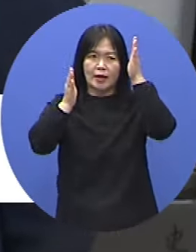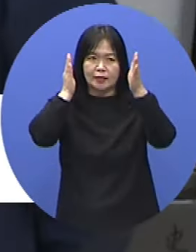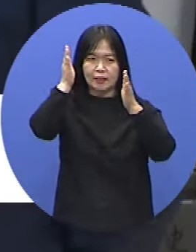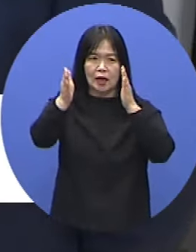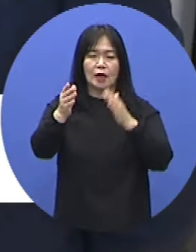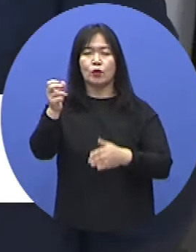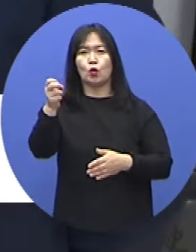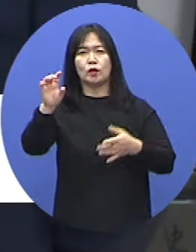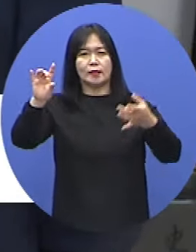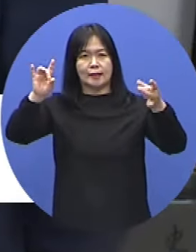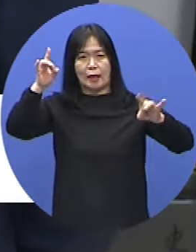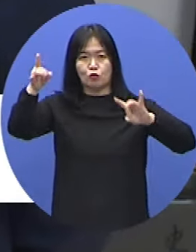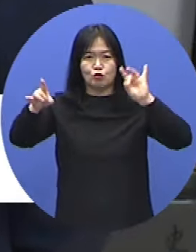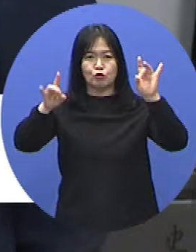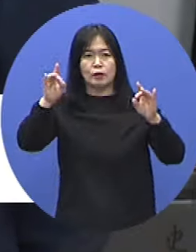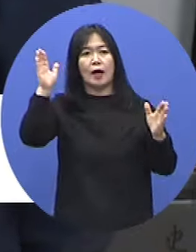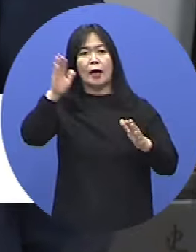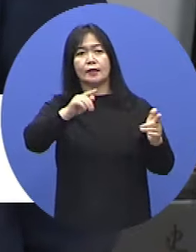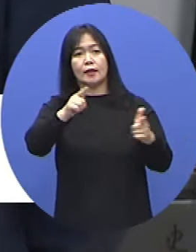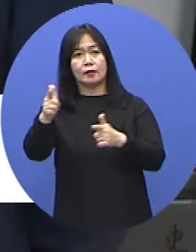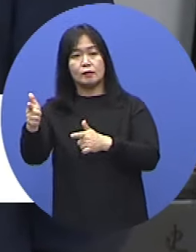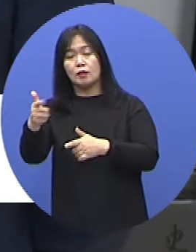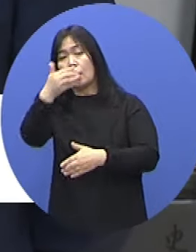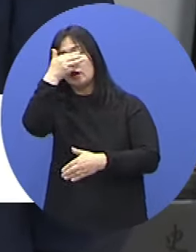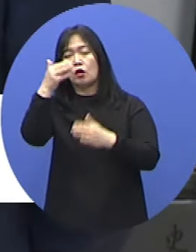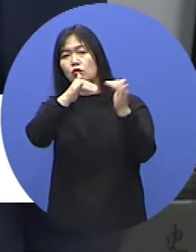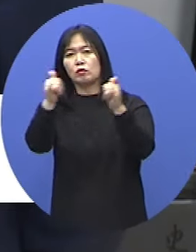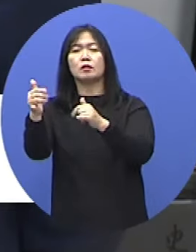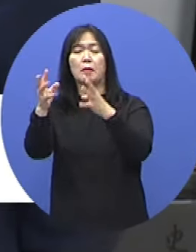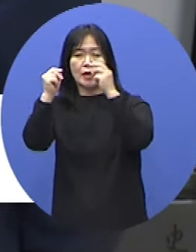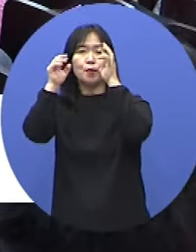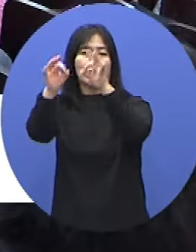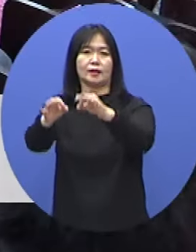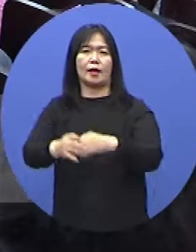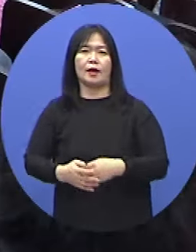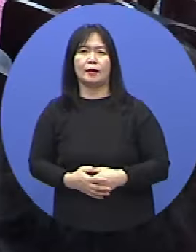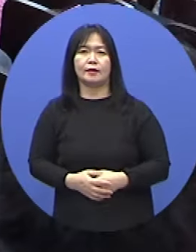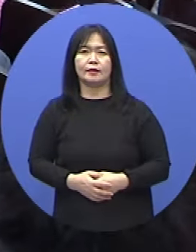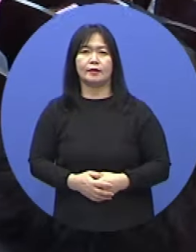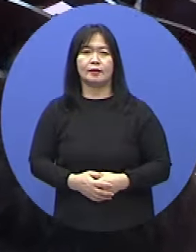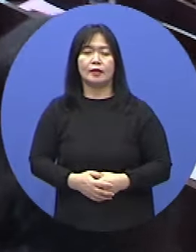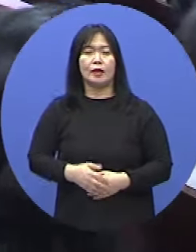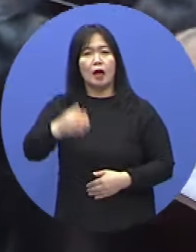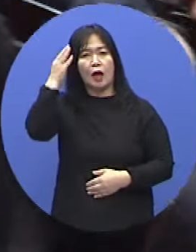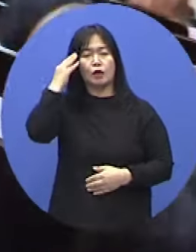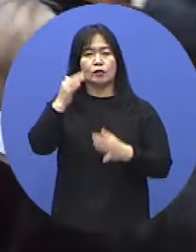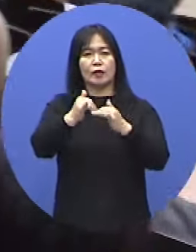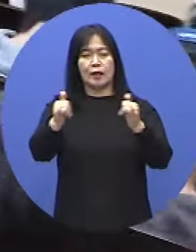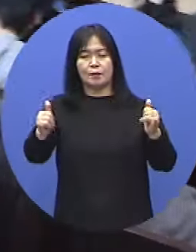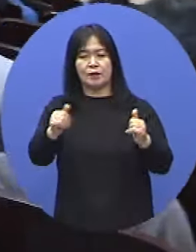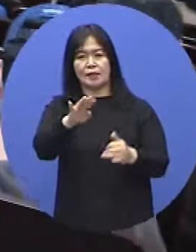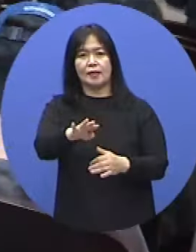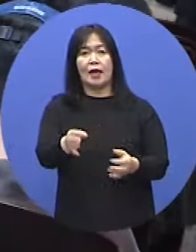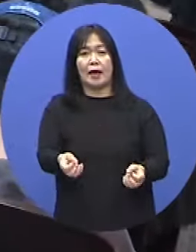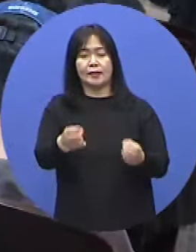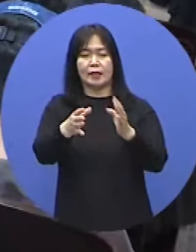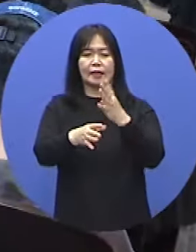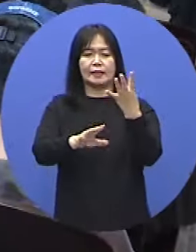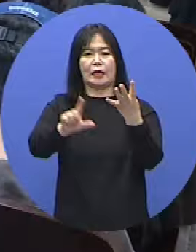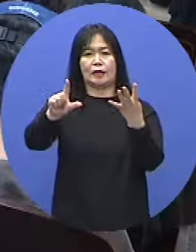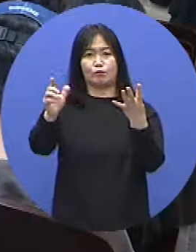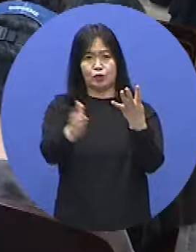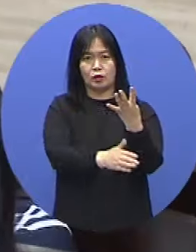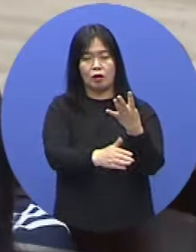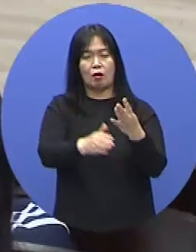또는 태 이런 학생들 청년들을 많이 봤어요 한인 비즈니스 대회 맞춰 지난 4일부터